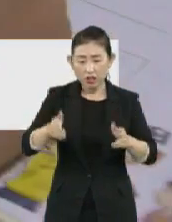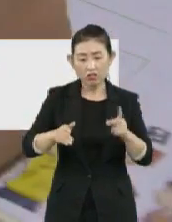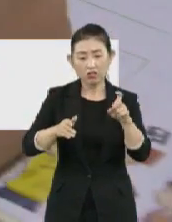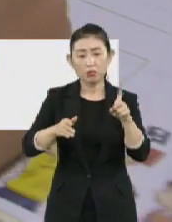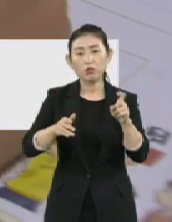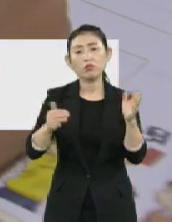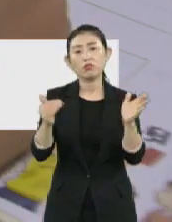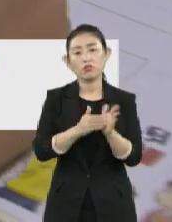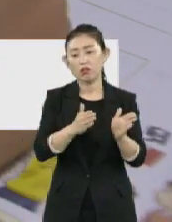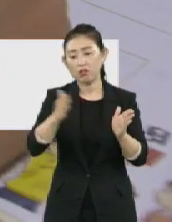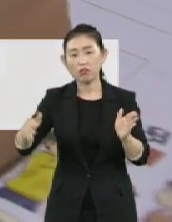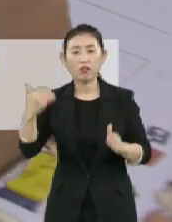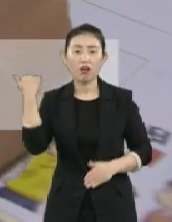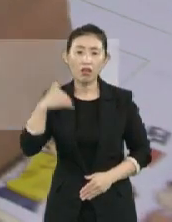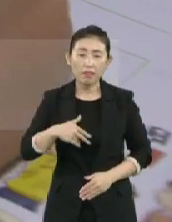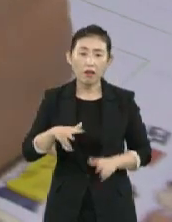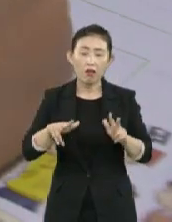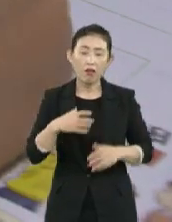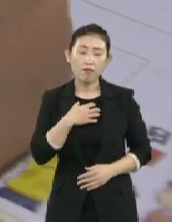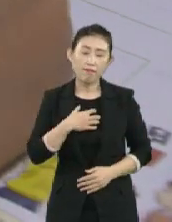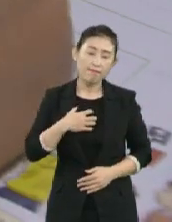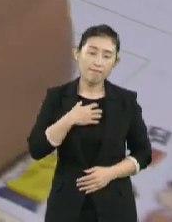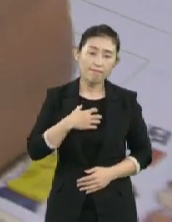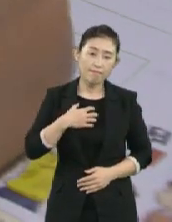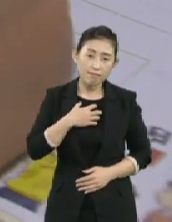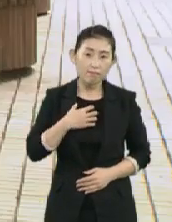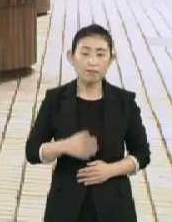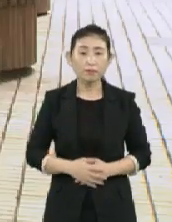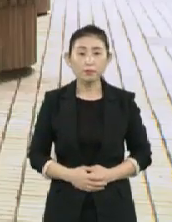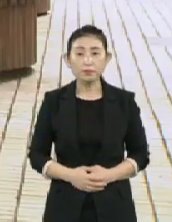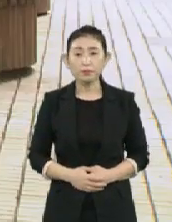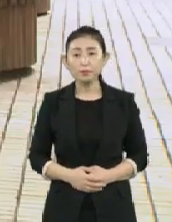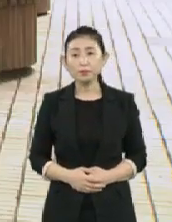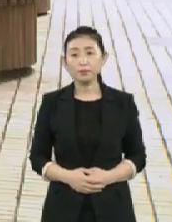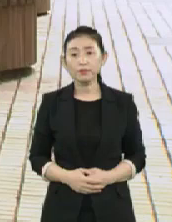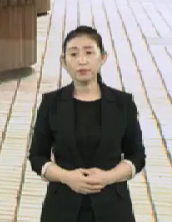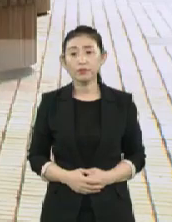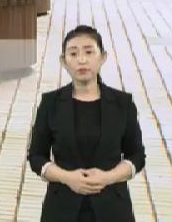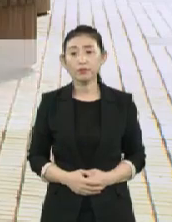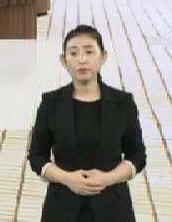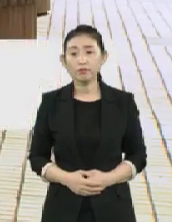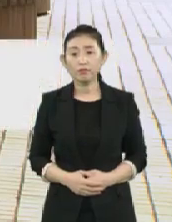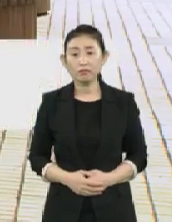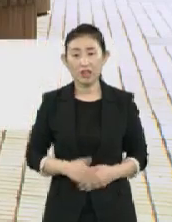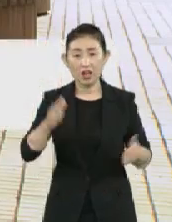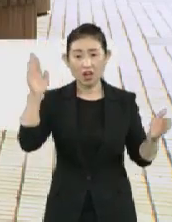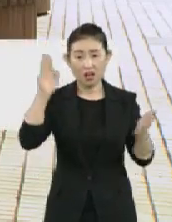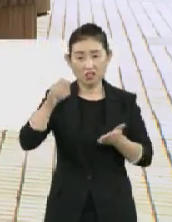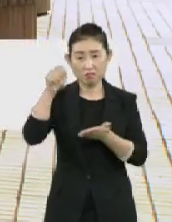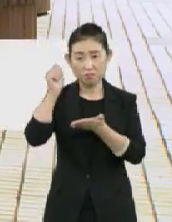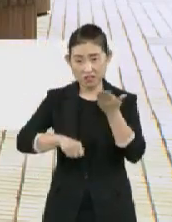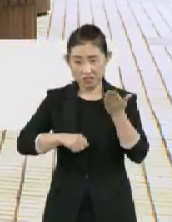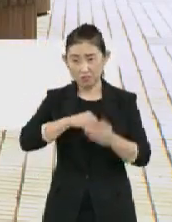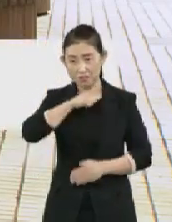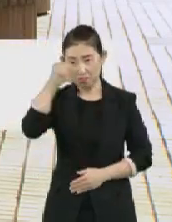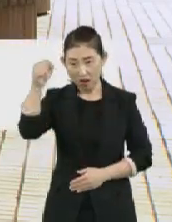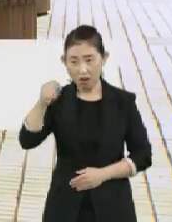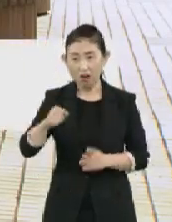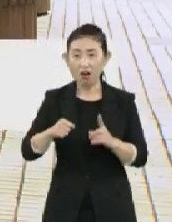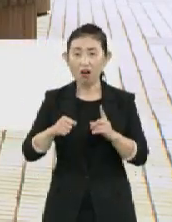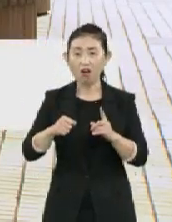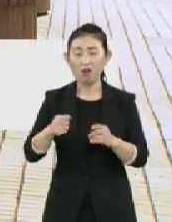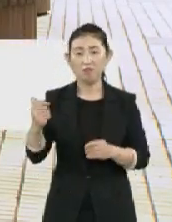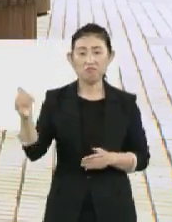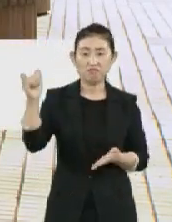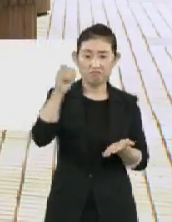돼 파티마의 하루하루는 피가 마릅니다. My visa is like currently a short-term visa. It's like due